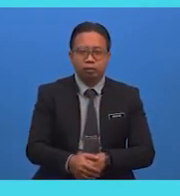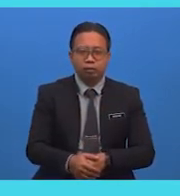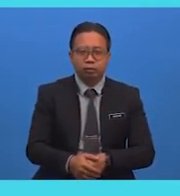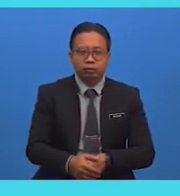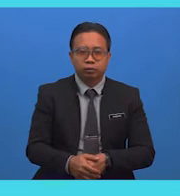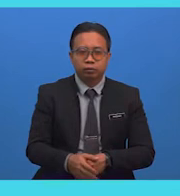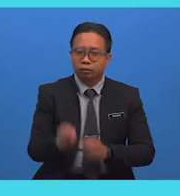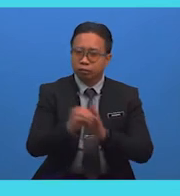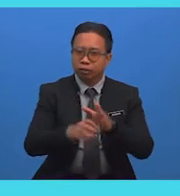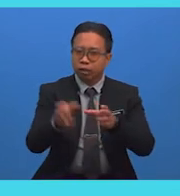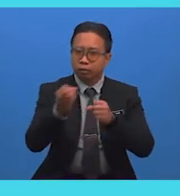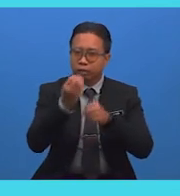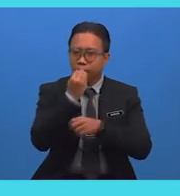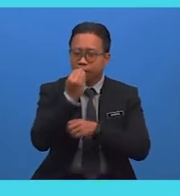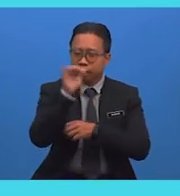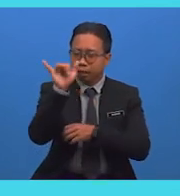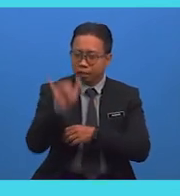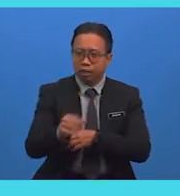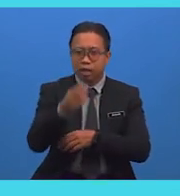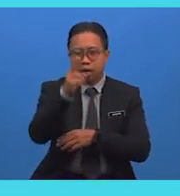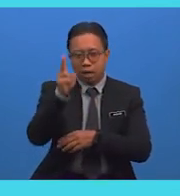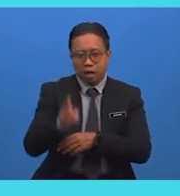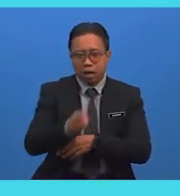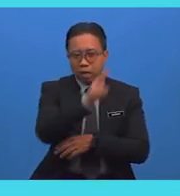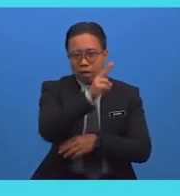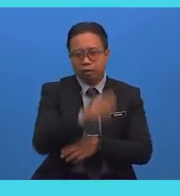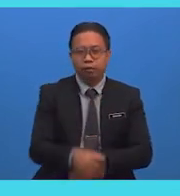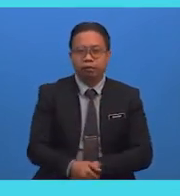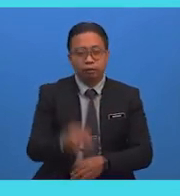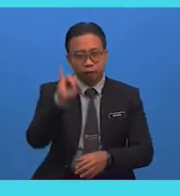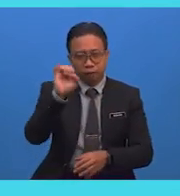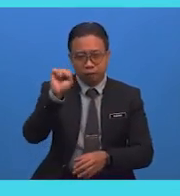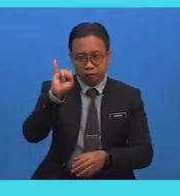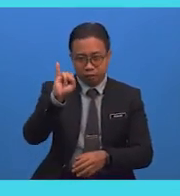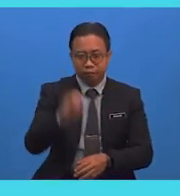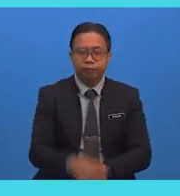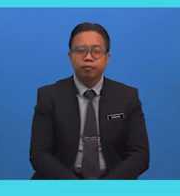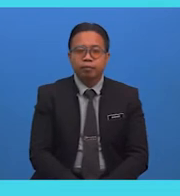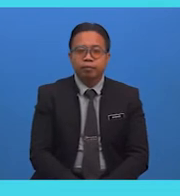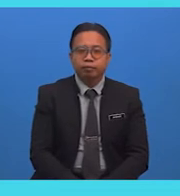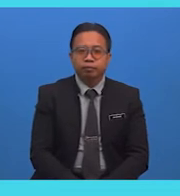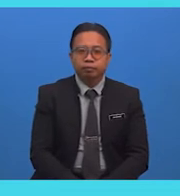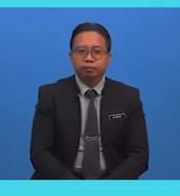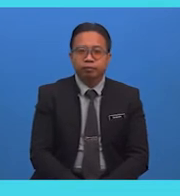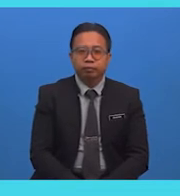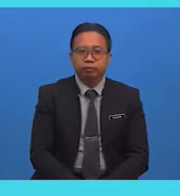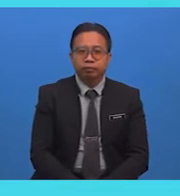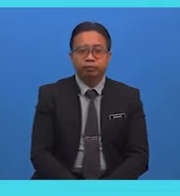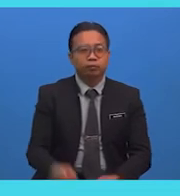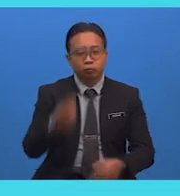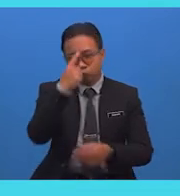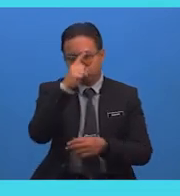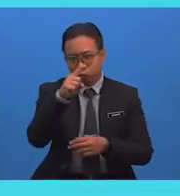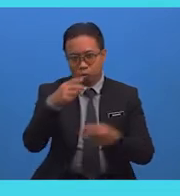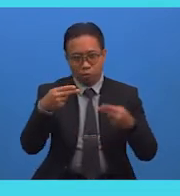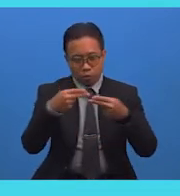pendahuluan. Mengambil makanan yang halal adalah isi. Untuk